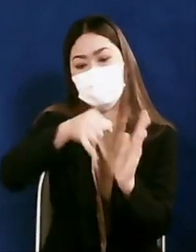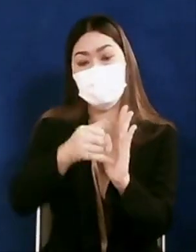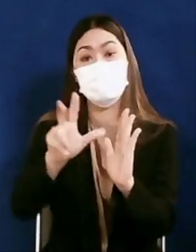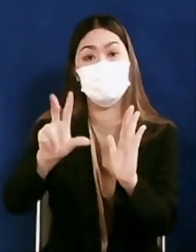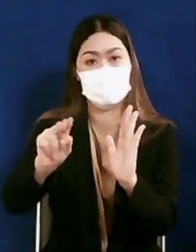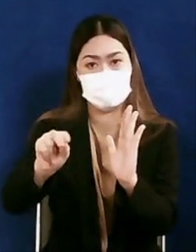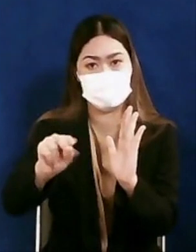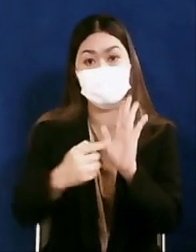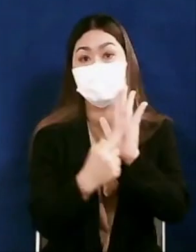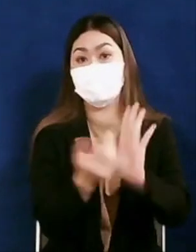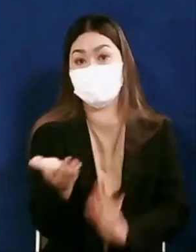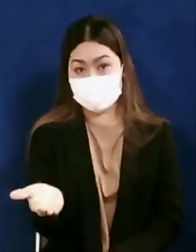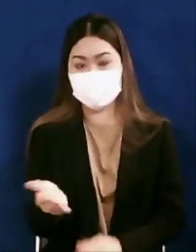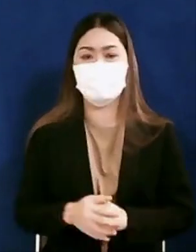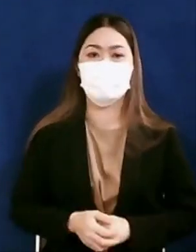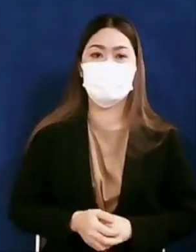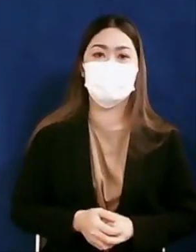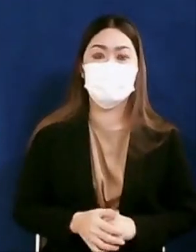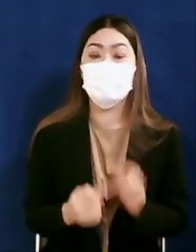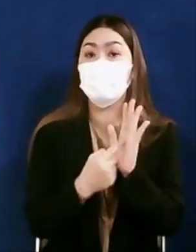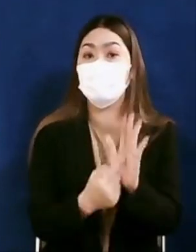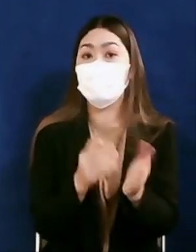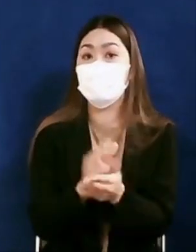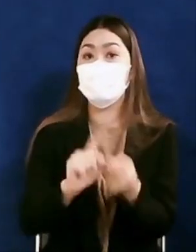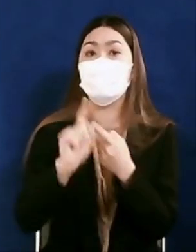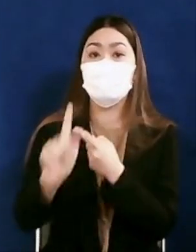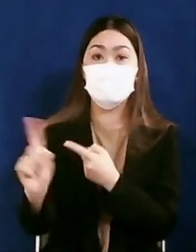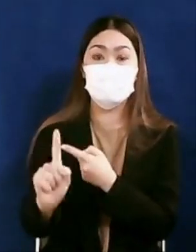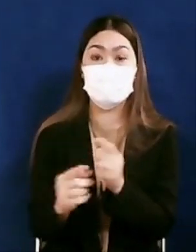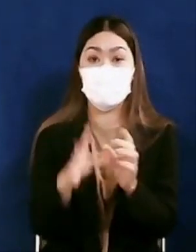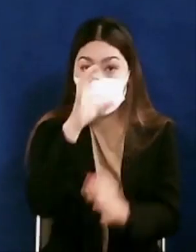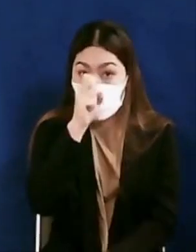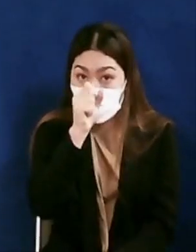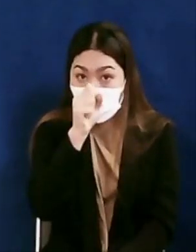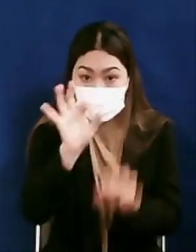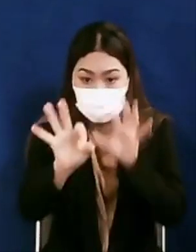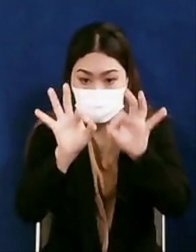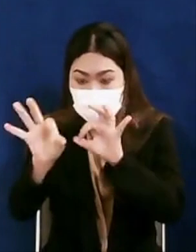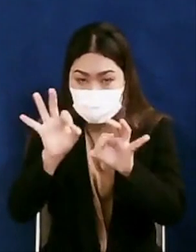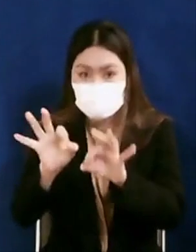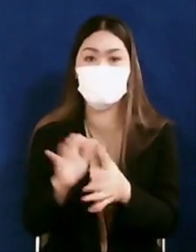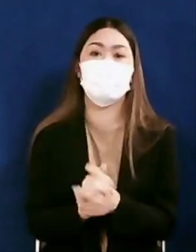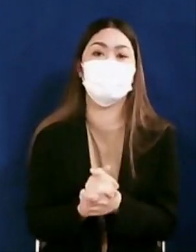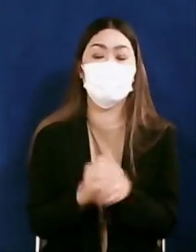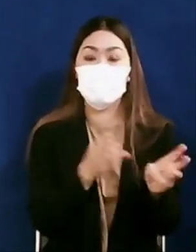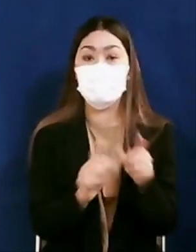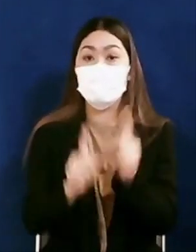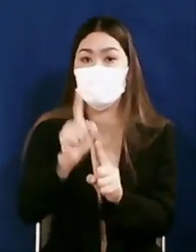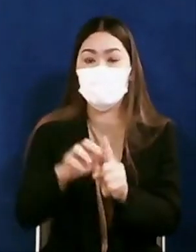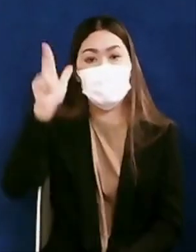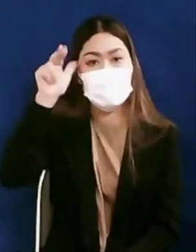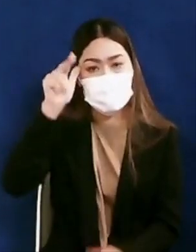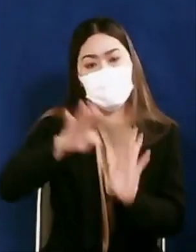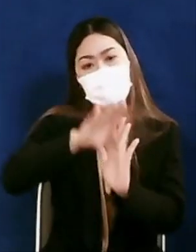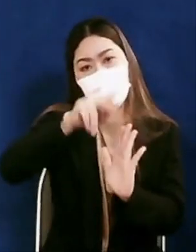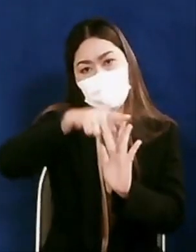ก็ตามที่หน้าจอที่ท่านเห็นนะครับอย่างเช่นเขต1แล้วก็ตรวจที่อันนี้เป็นการสุ่มนะครับตามหลักสถิติก็ออกมาเป็นที่ลำปางลำพูน